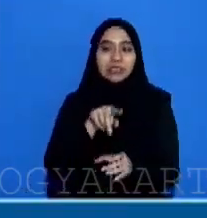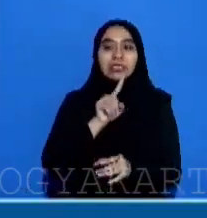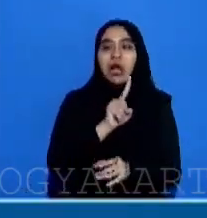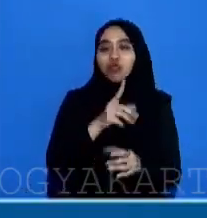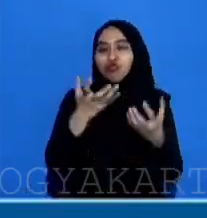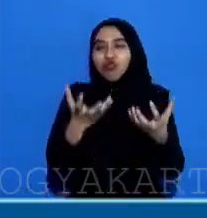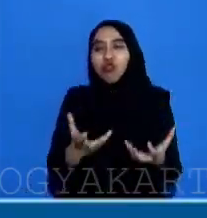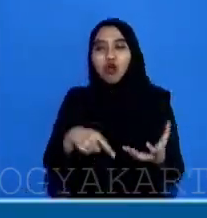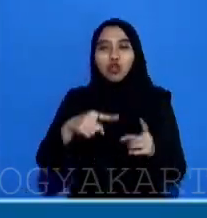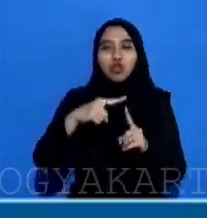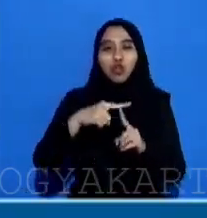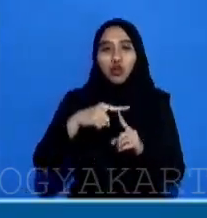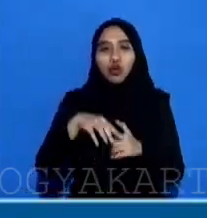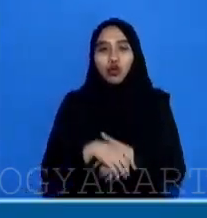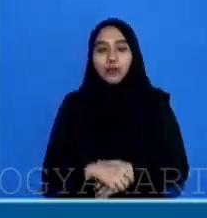sa